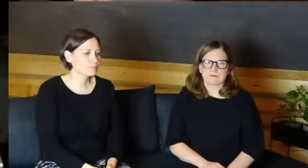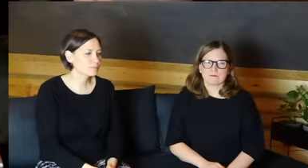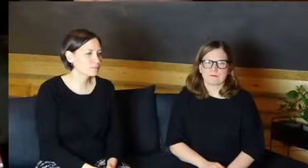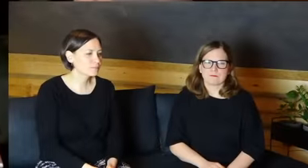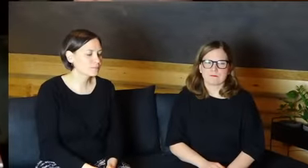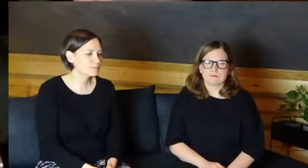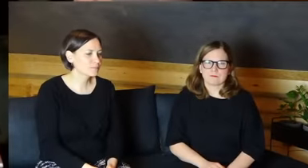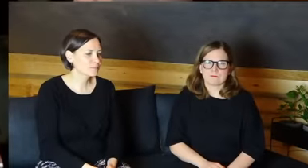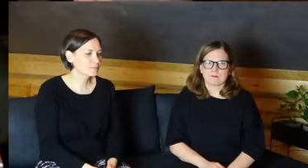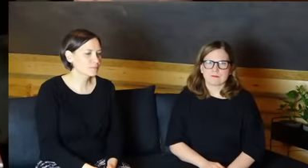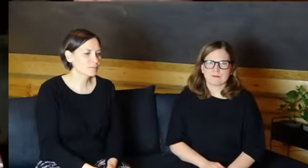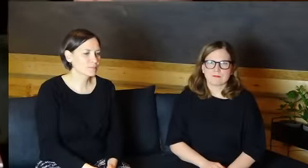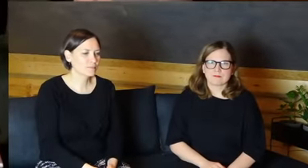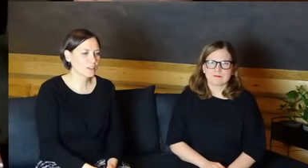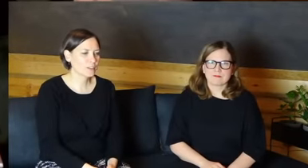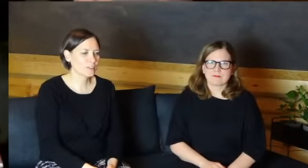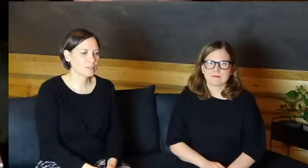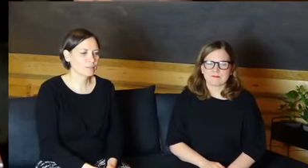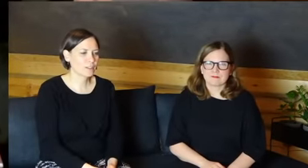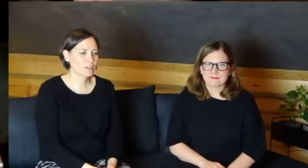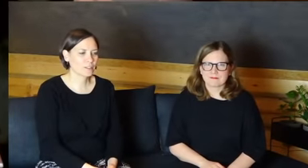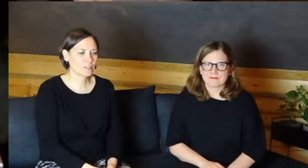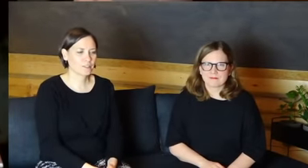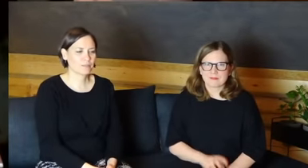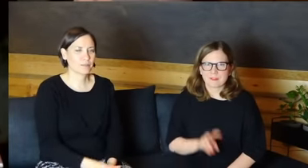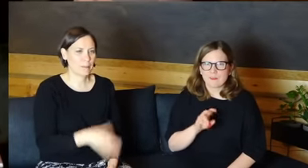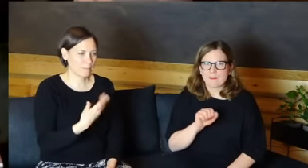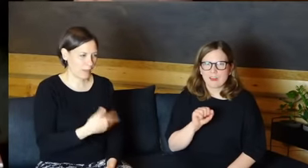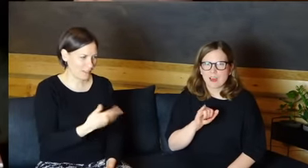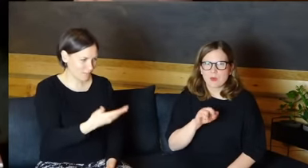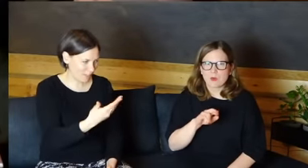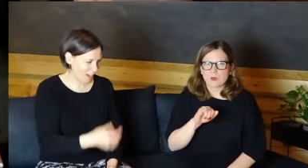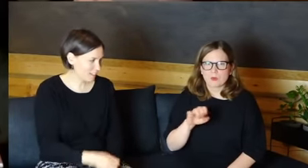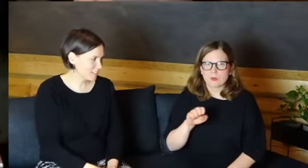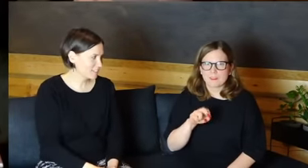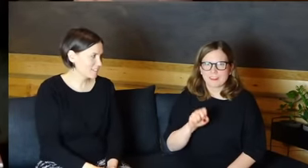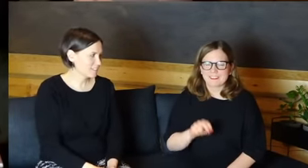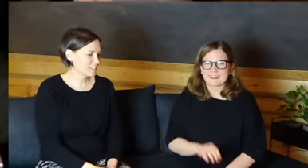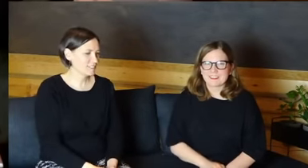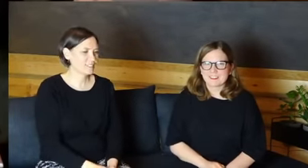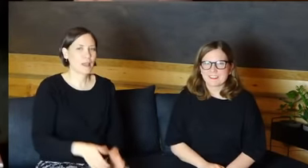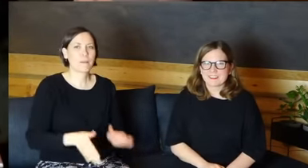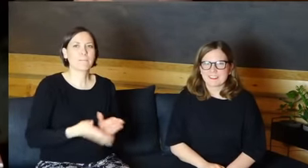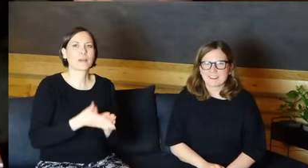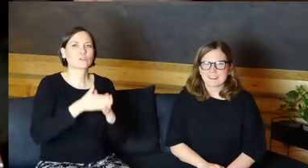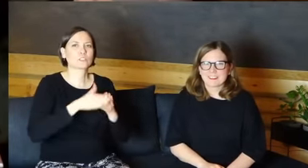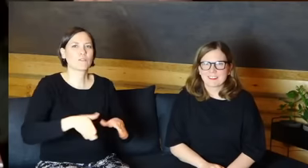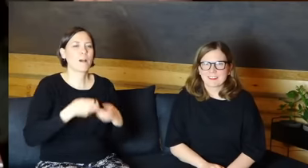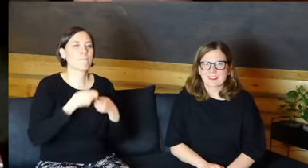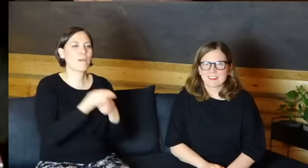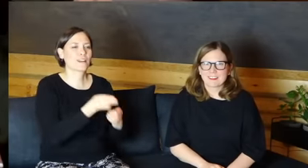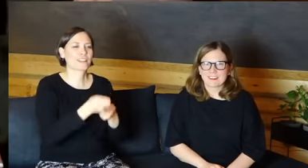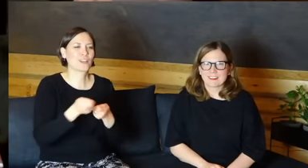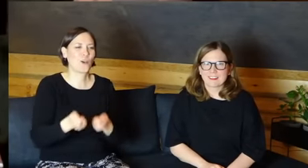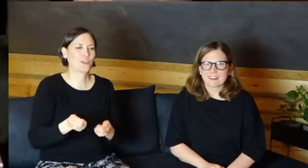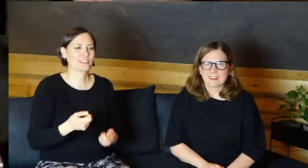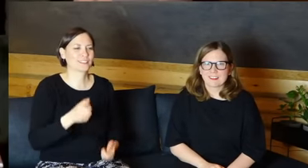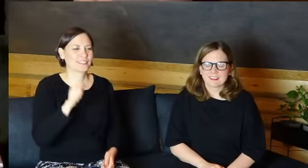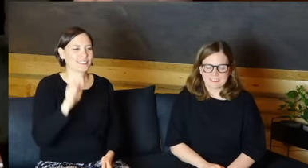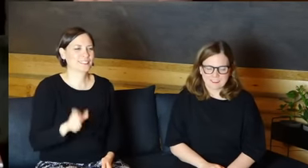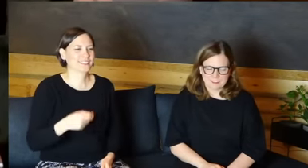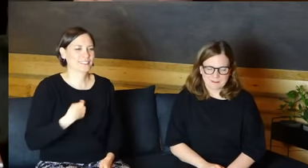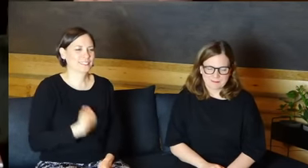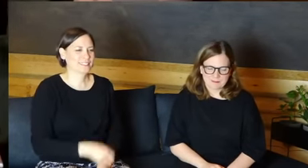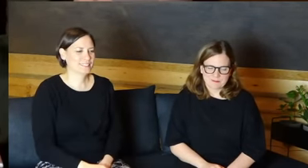Aveta ja Väyrynen. Päivää. Päivää. Täällä perustava markkinointi. No niin.